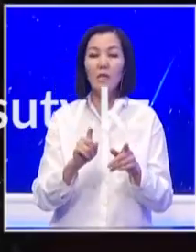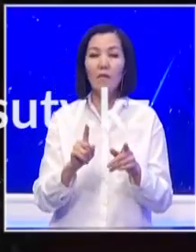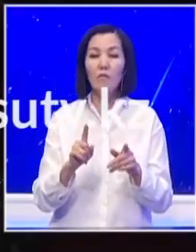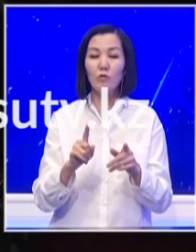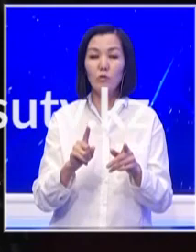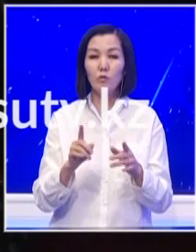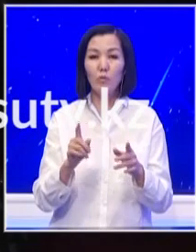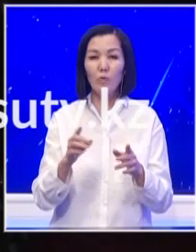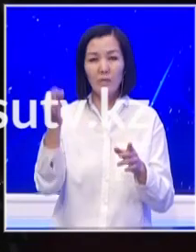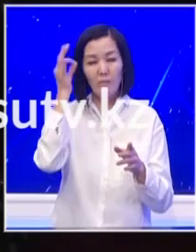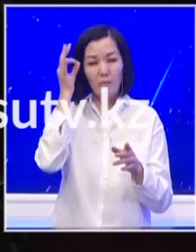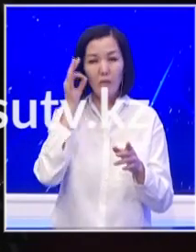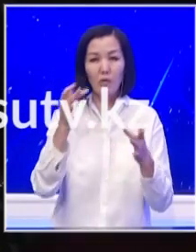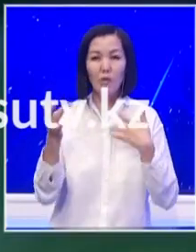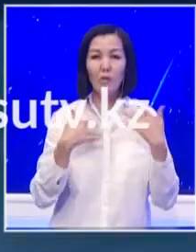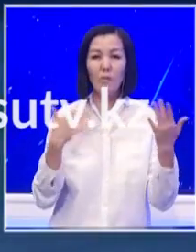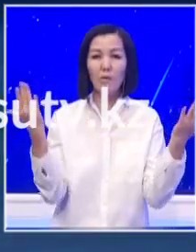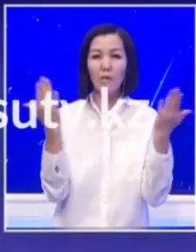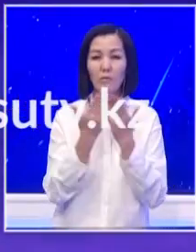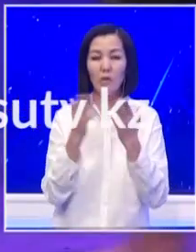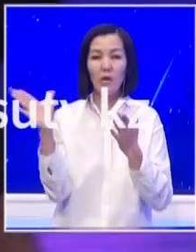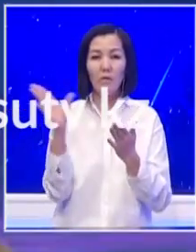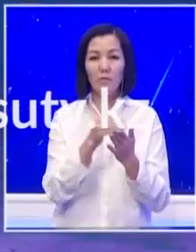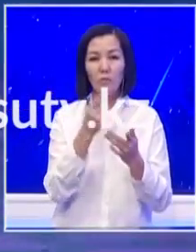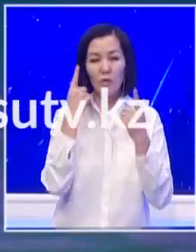и запоминающуюся картину, актеры должны уметь все.